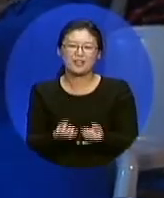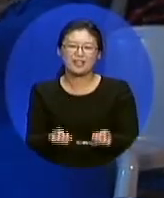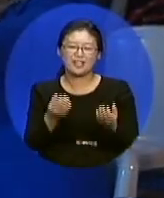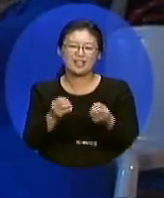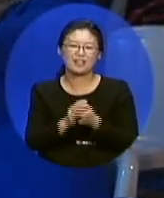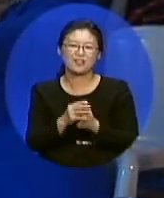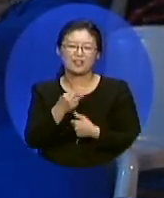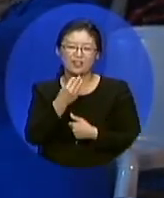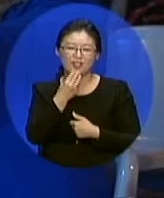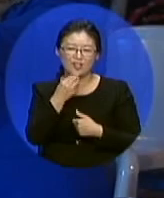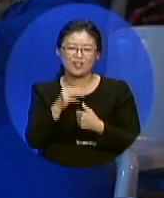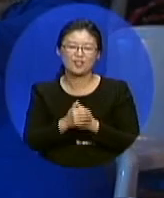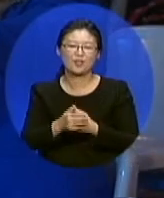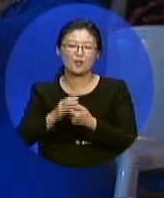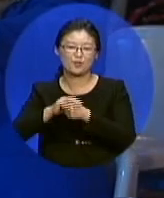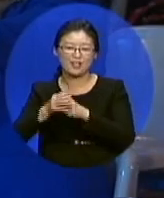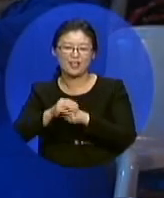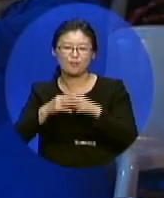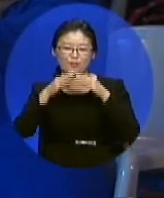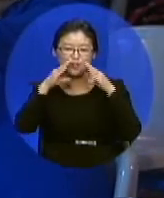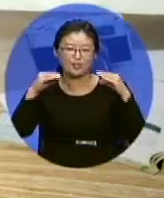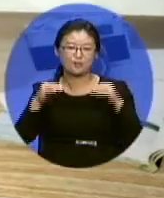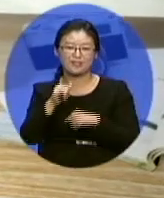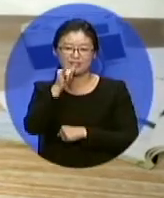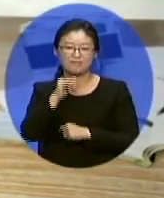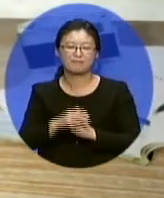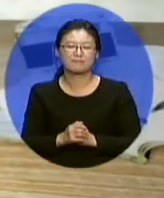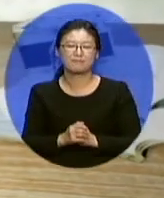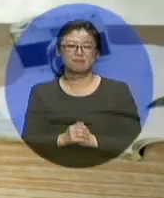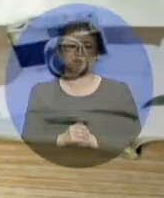대구, 세종시 등 전국에서 열렸습니다.